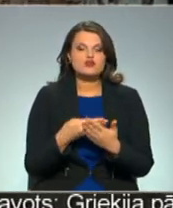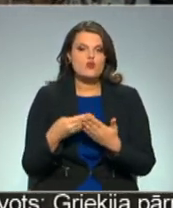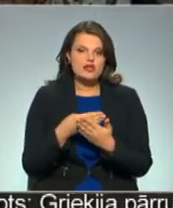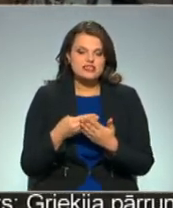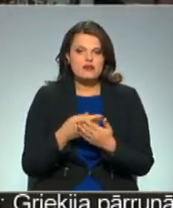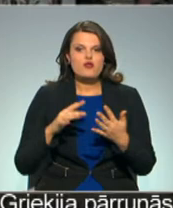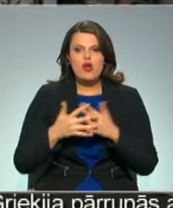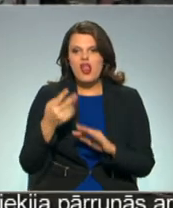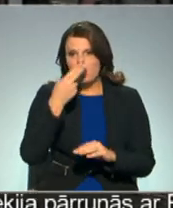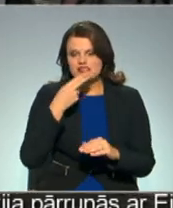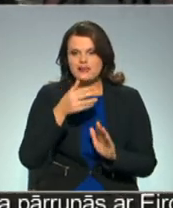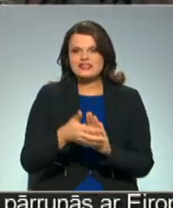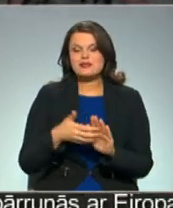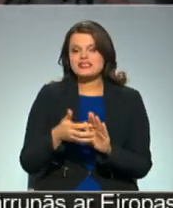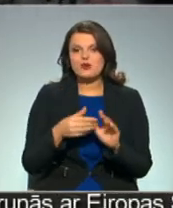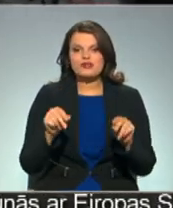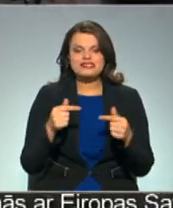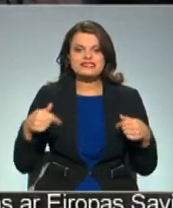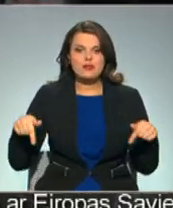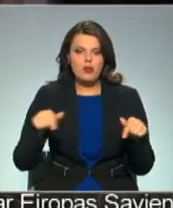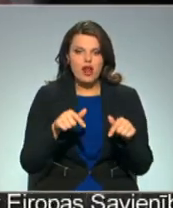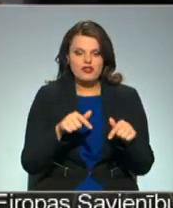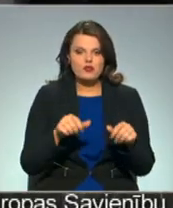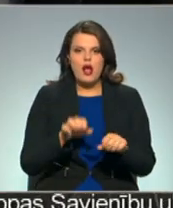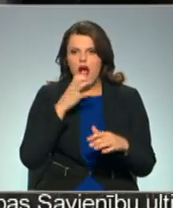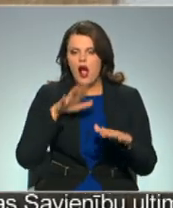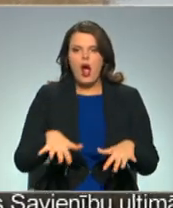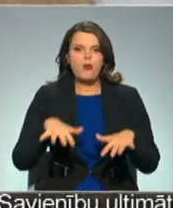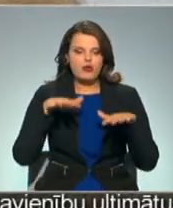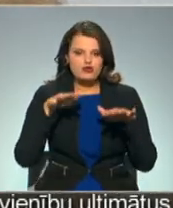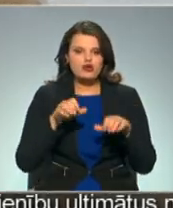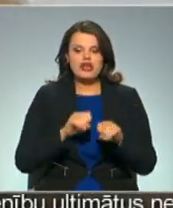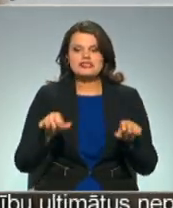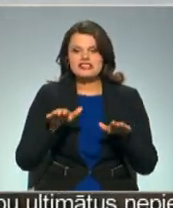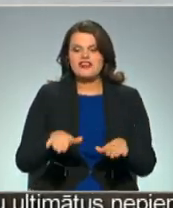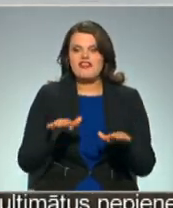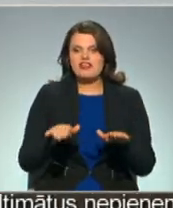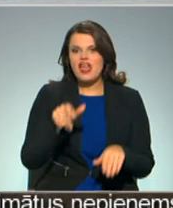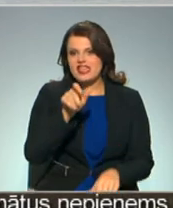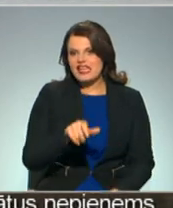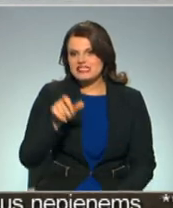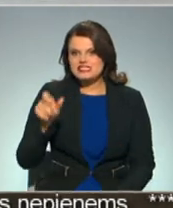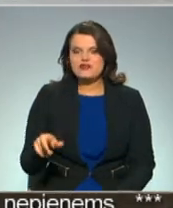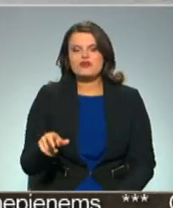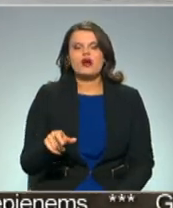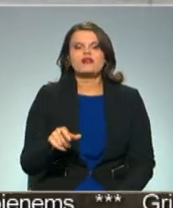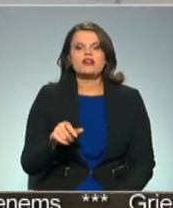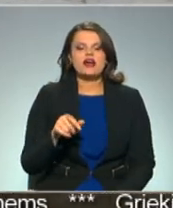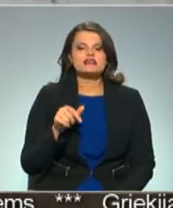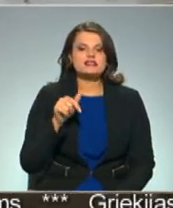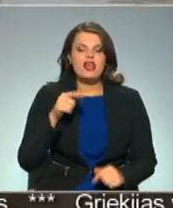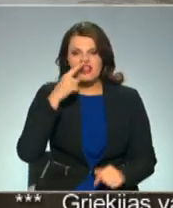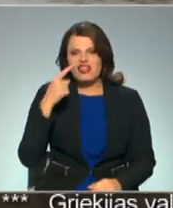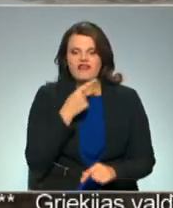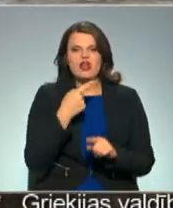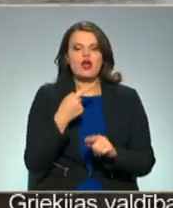nozīmētu lauksaimniecībā izmantojamo zemju platību aplūšanu. Kā stāsta vietējais iedzīvotājs Aļģirds Vaitkus, tad